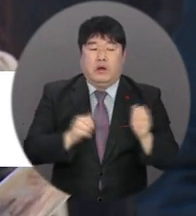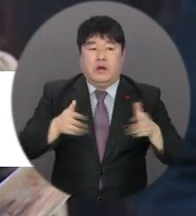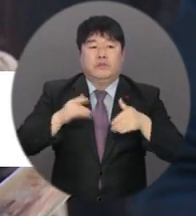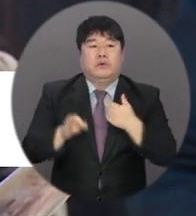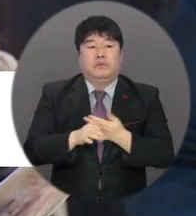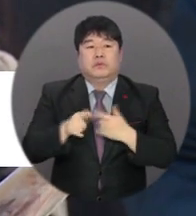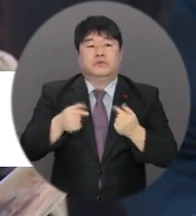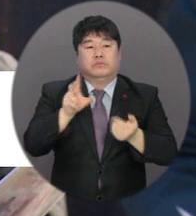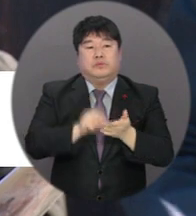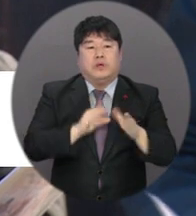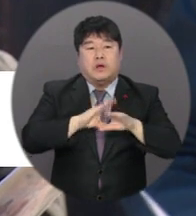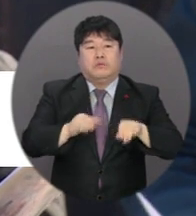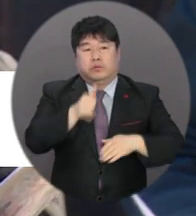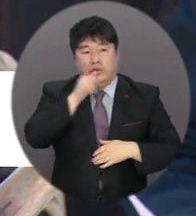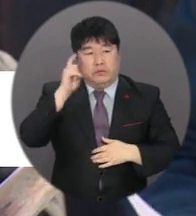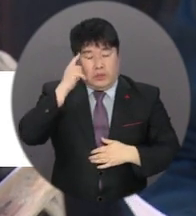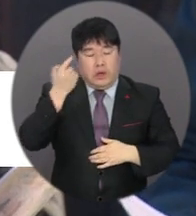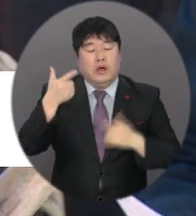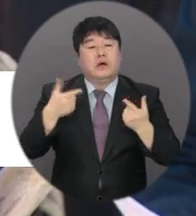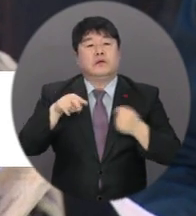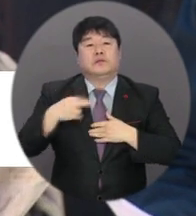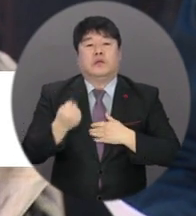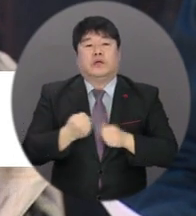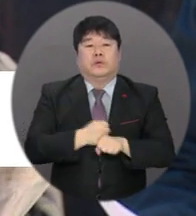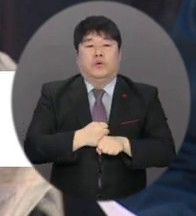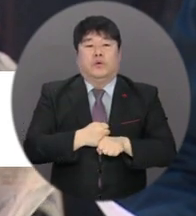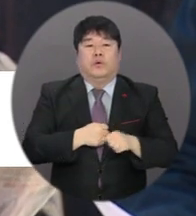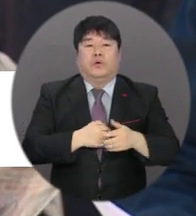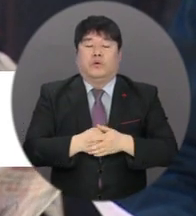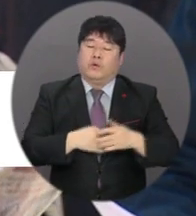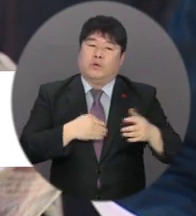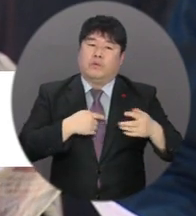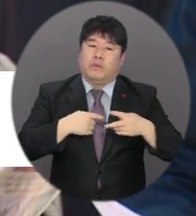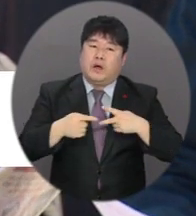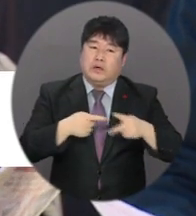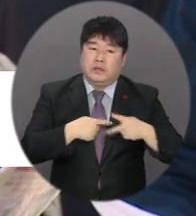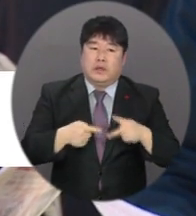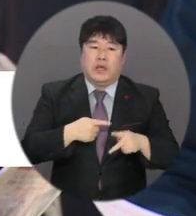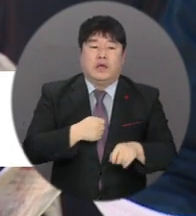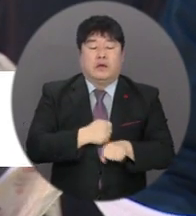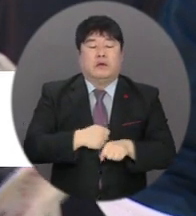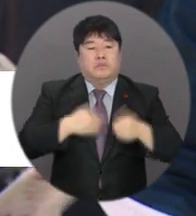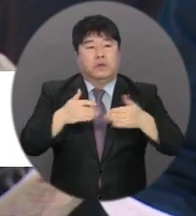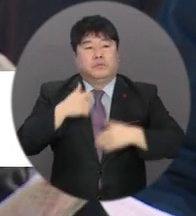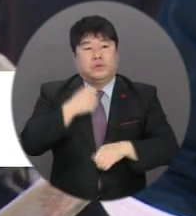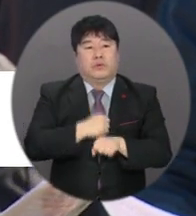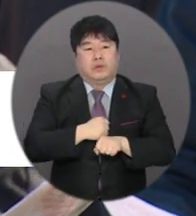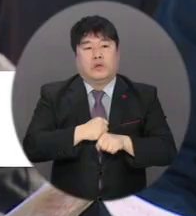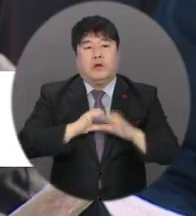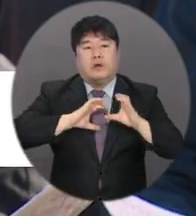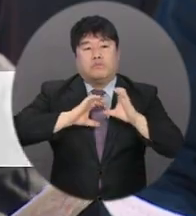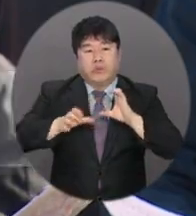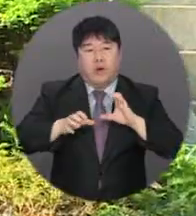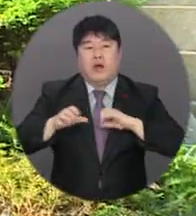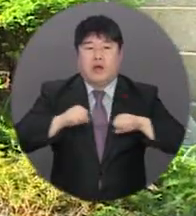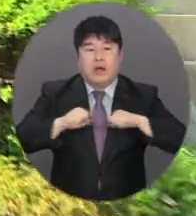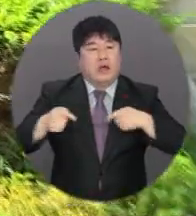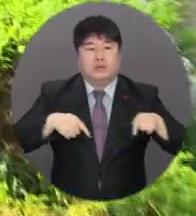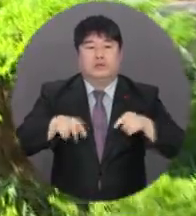있다고 저희들은 생각했습니다. 그런데도 융통성 있게 받아들이지 못하는 도의 그 불통 행정이 더 문제라고